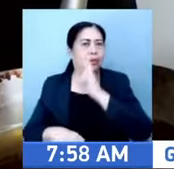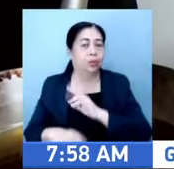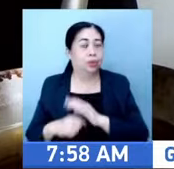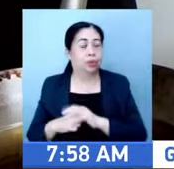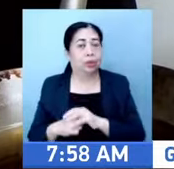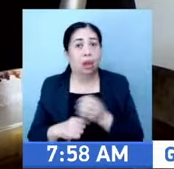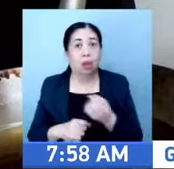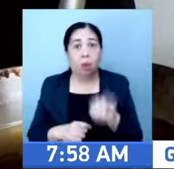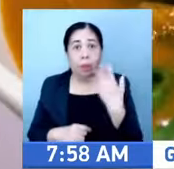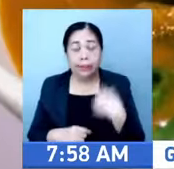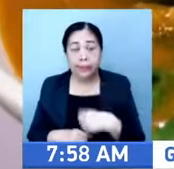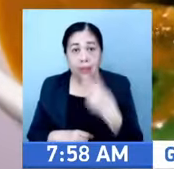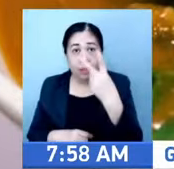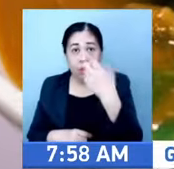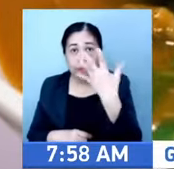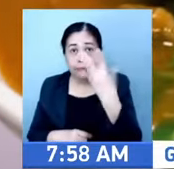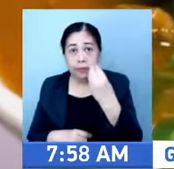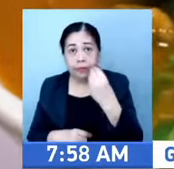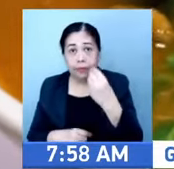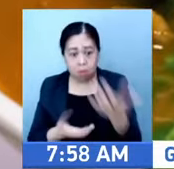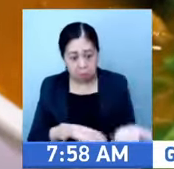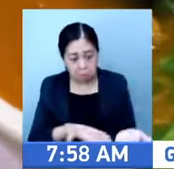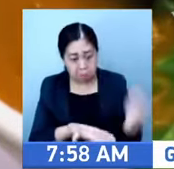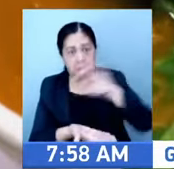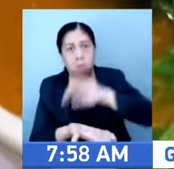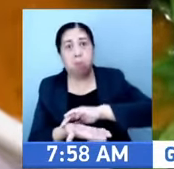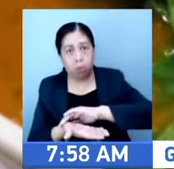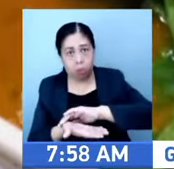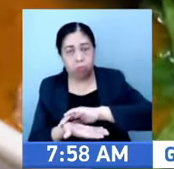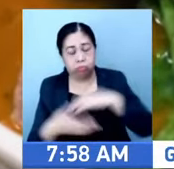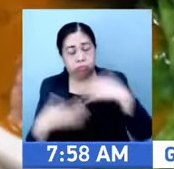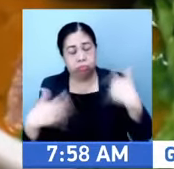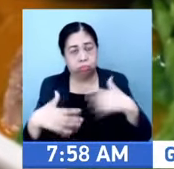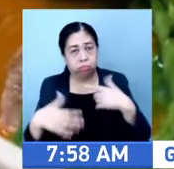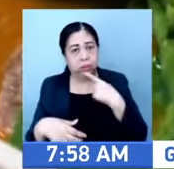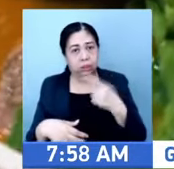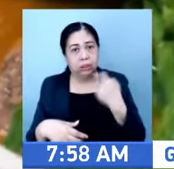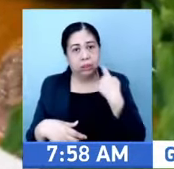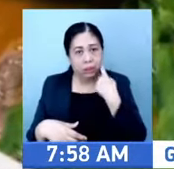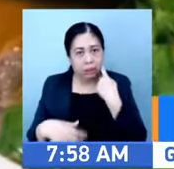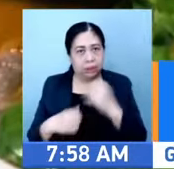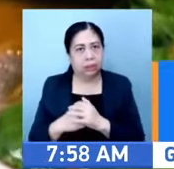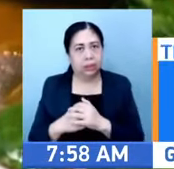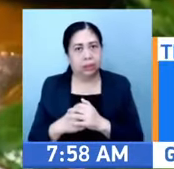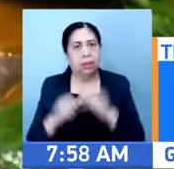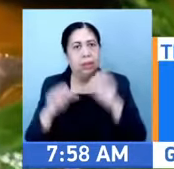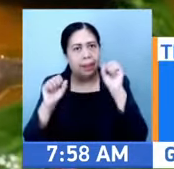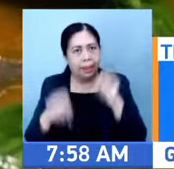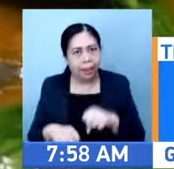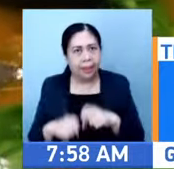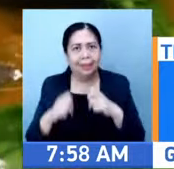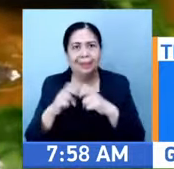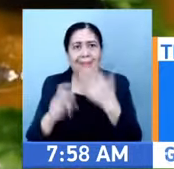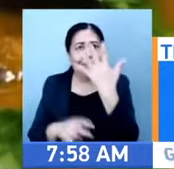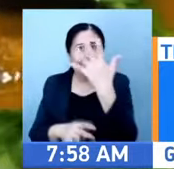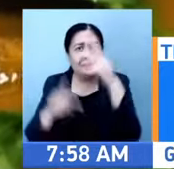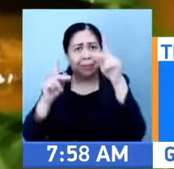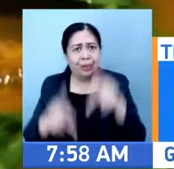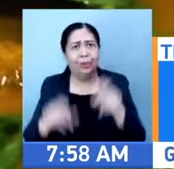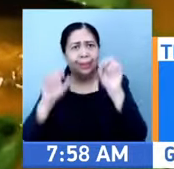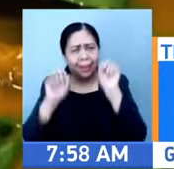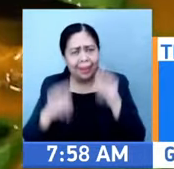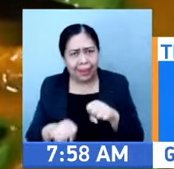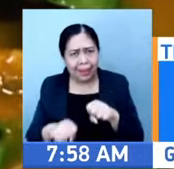250 pesos sa mga kapuso. Sabi nga ni Chef Monclong kanina, kasyang-kasya kahit lima pa kayo, kayang-kaya yung stretch